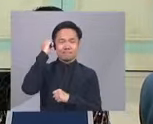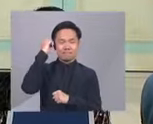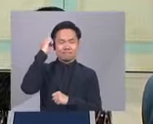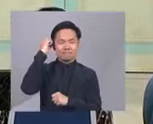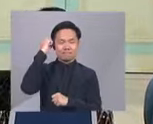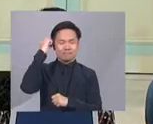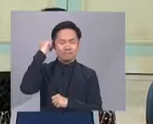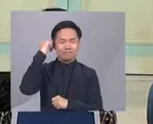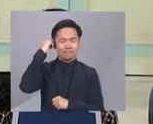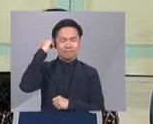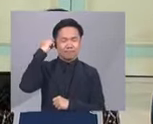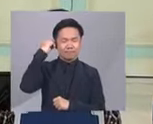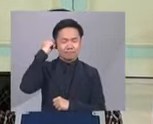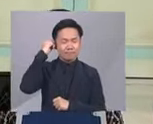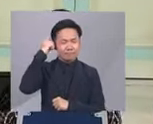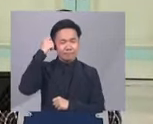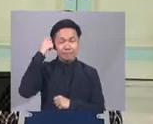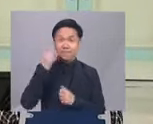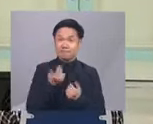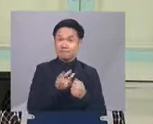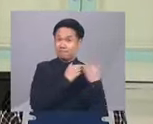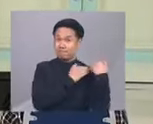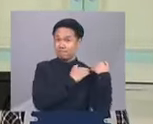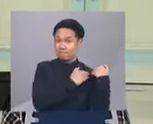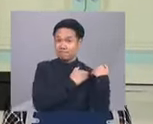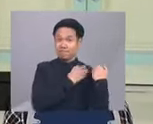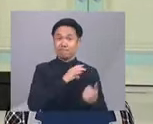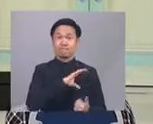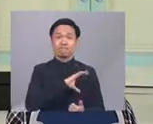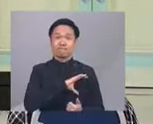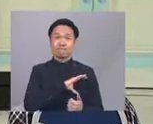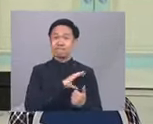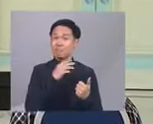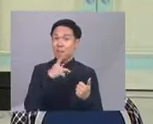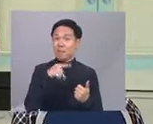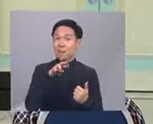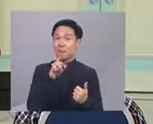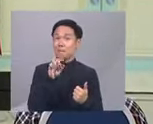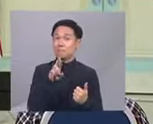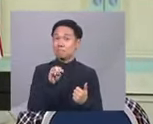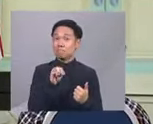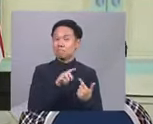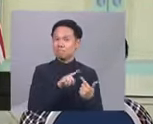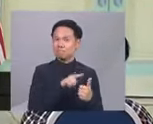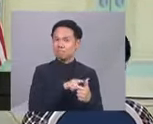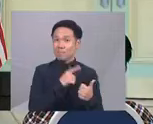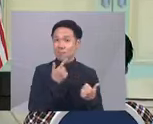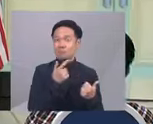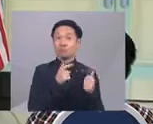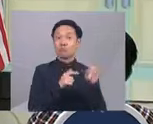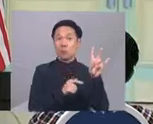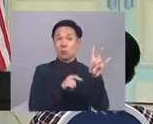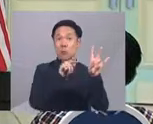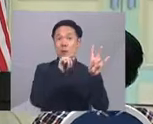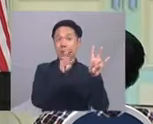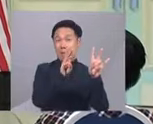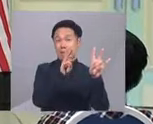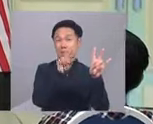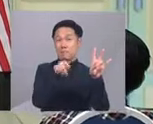Task Force Operasi Pematuhan yang diketuai oleh PDRM telah membuat